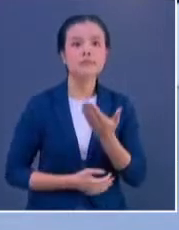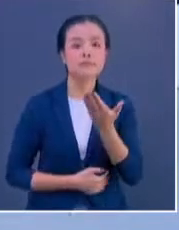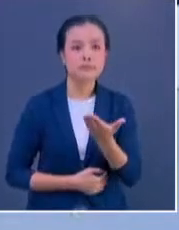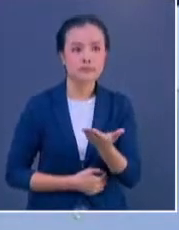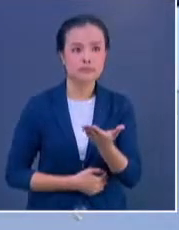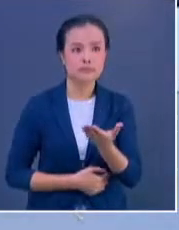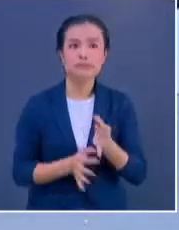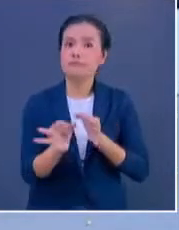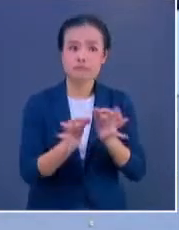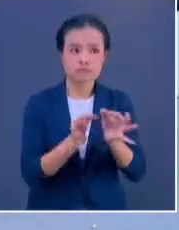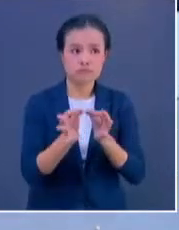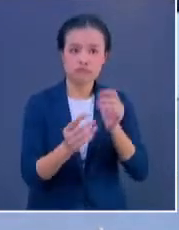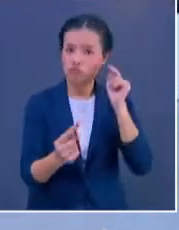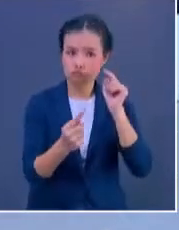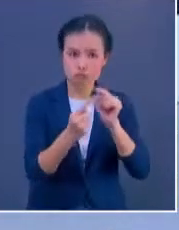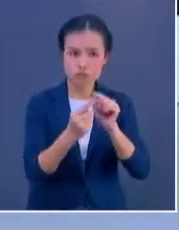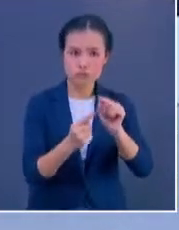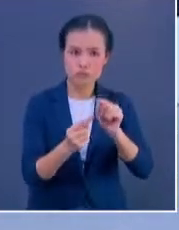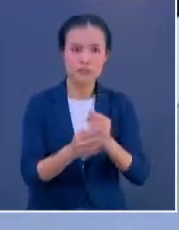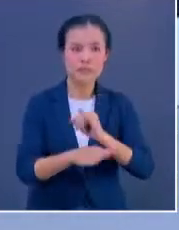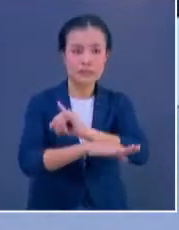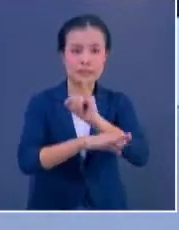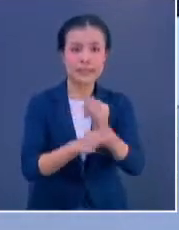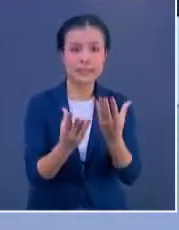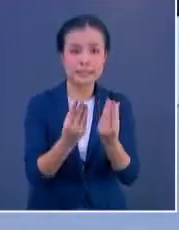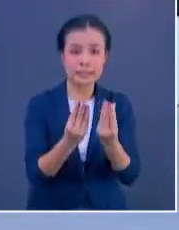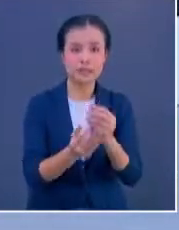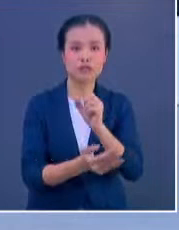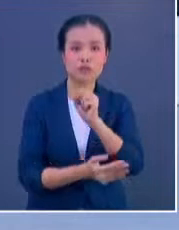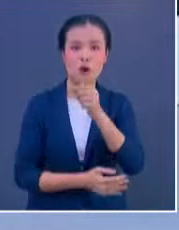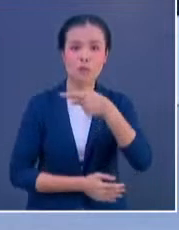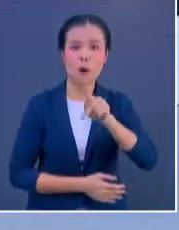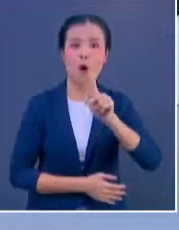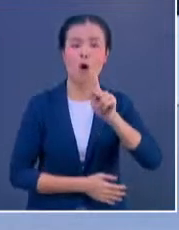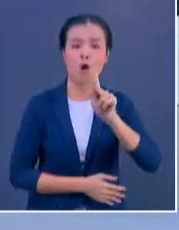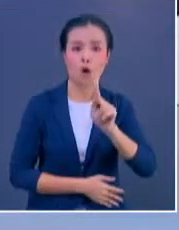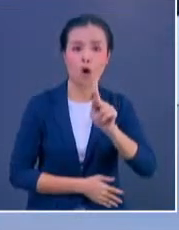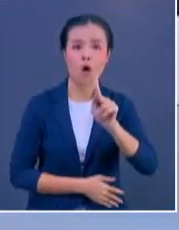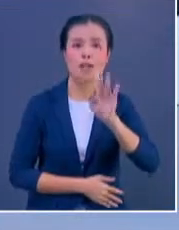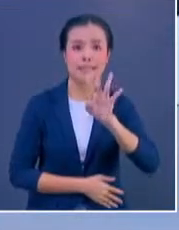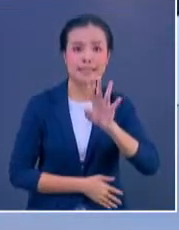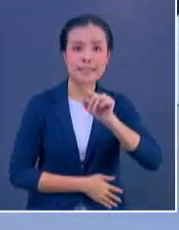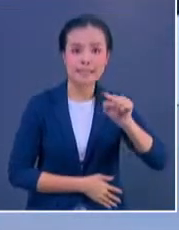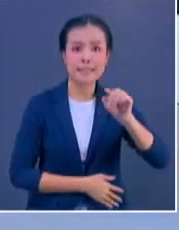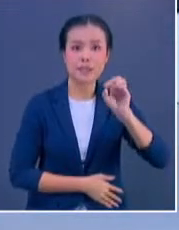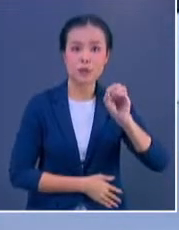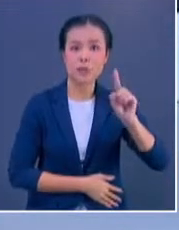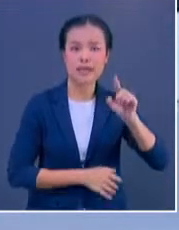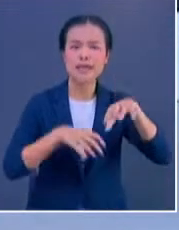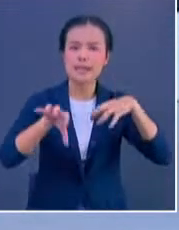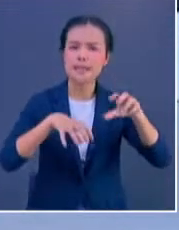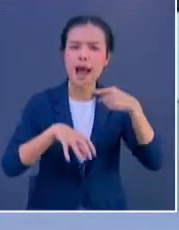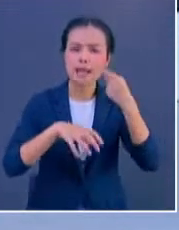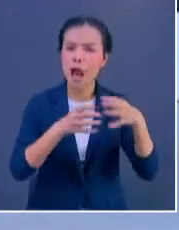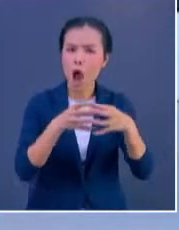ดร.โสพลอธิบายตรงไปตรงมาเลยว่าจริงๆแล้วที่ดินสปก. 4/01คือที่ดินที่ดินอะไรถูกจัดสรรมาเพื่อใครคน